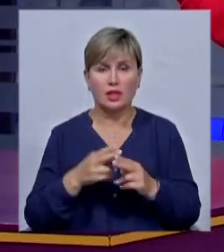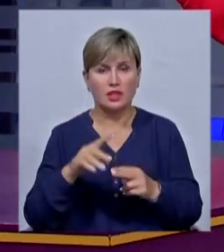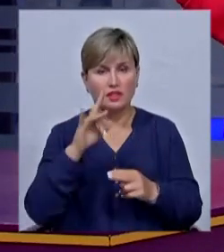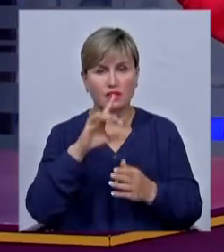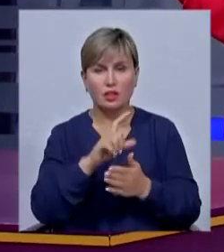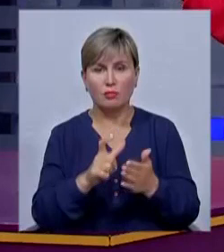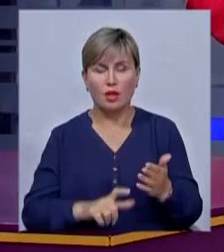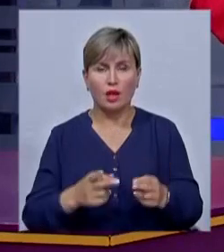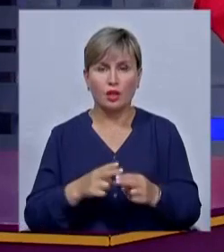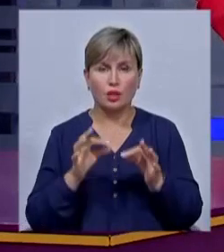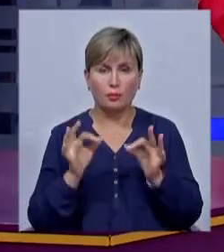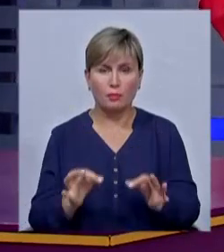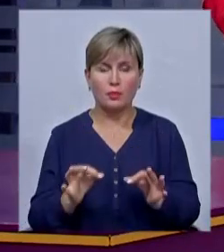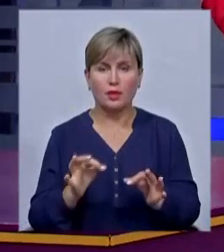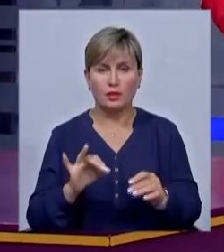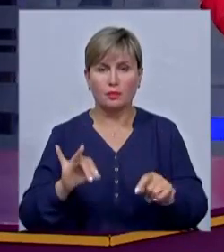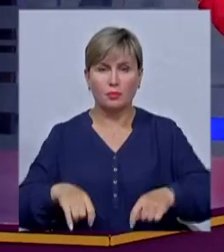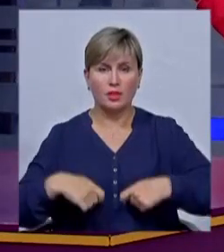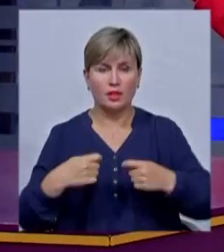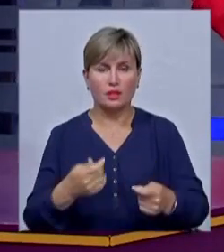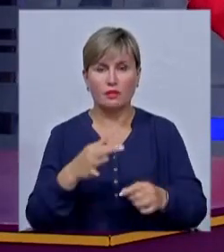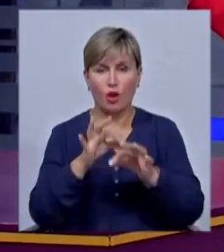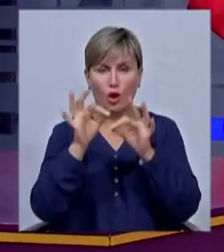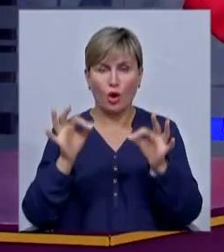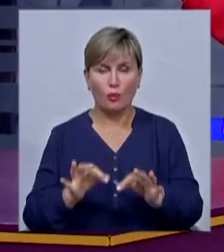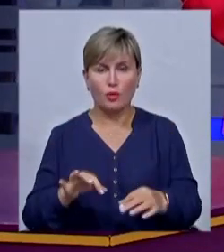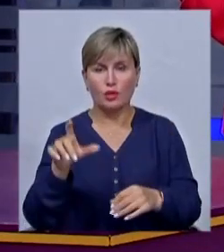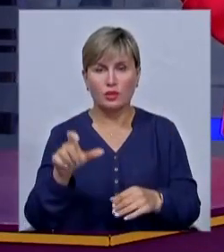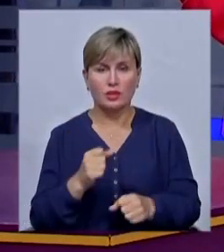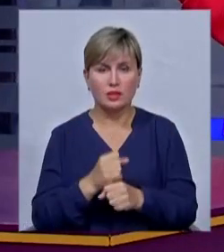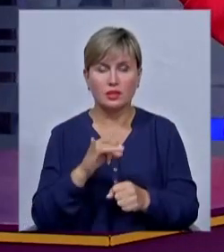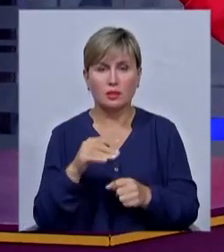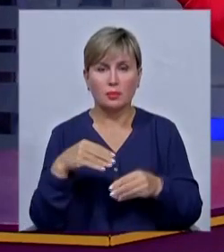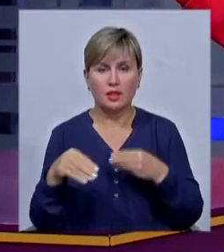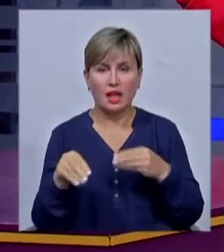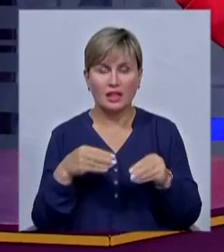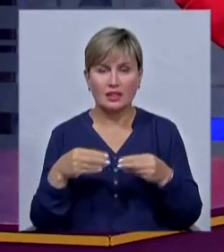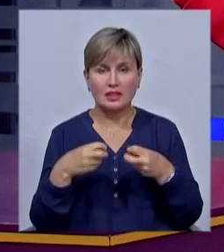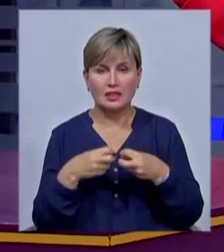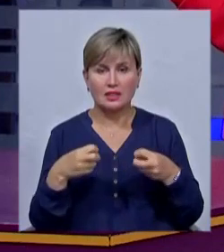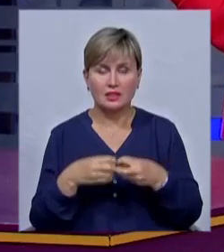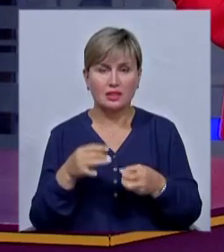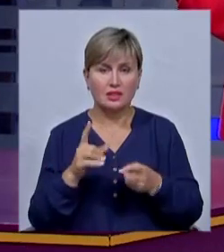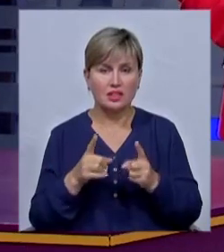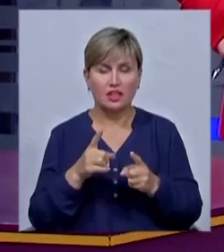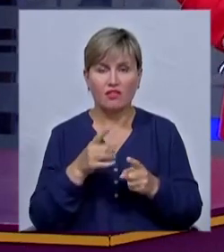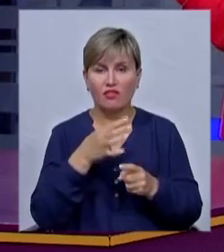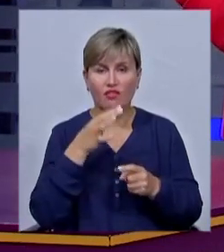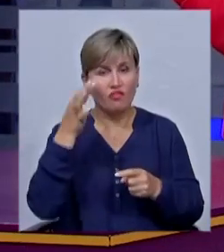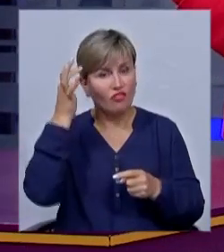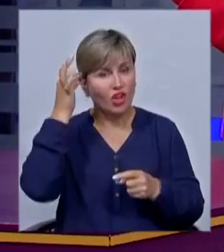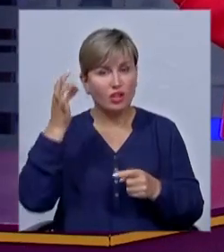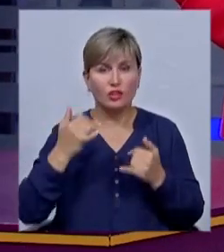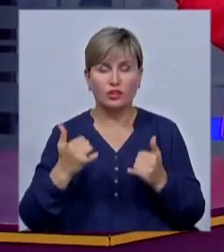которая правдоподобное выразительно передает его образ автор сделал из пластика силикона и настоящих волос сейчас